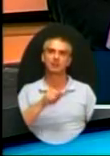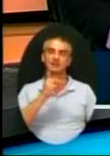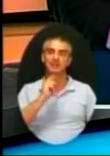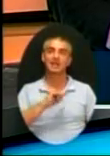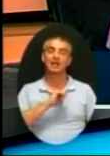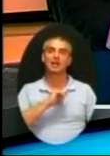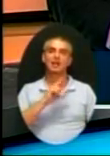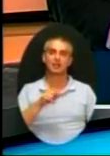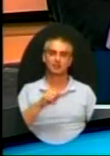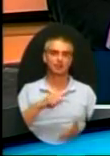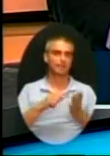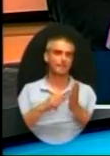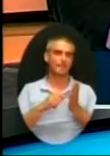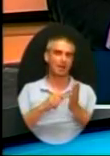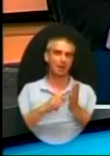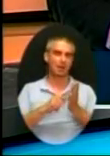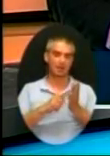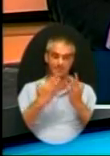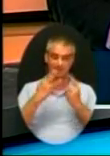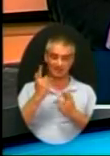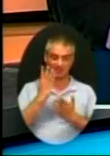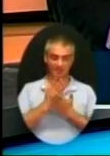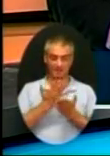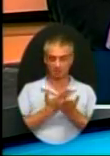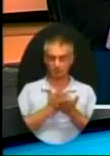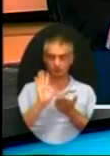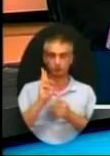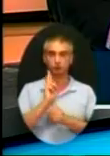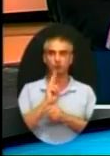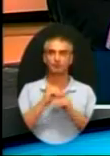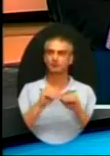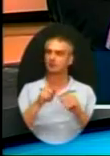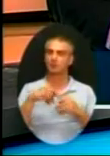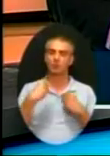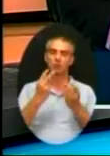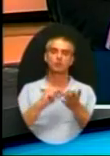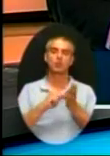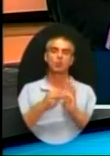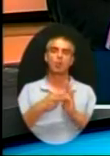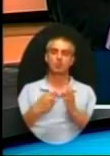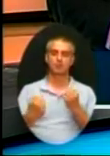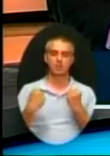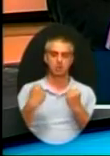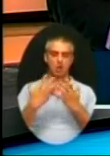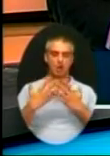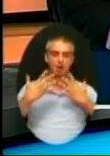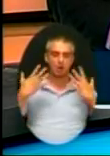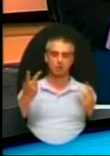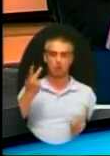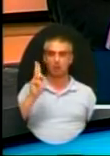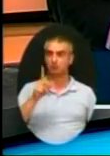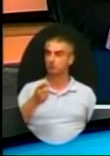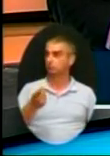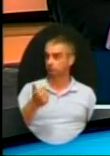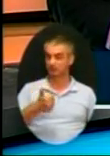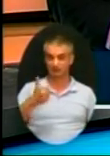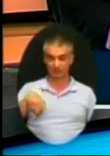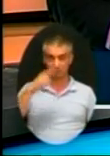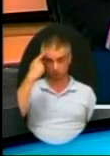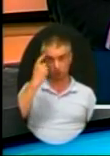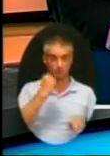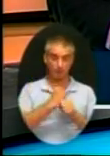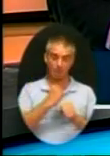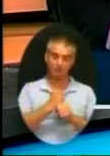צריך להתעניין בזה, מכיוון שברגע שאתה מסיר את השומר הסף, אתה נותן לפוליטיקאי כוח גדול מדי, ואגב, שרים